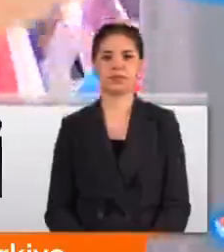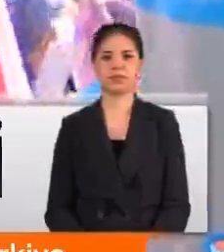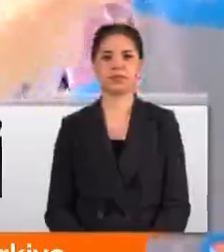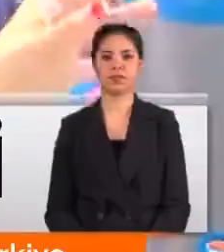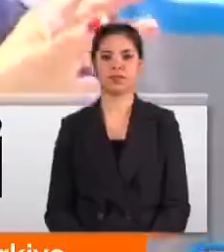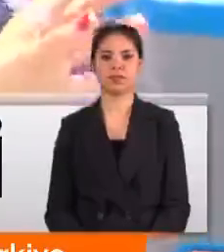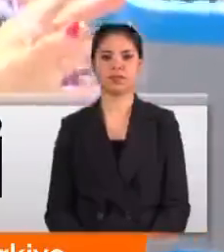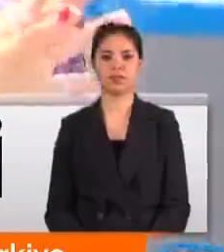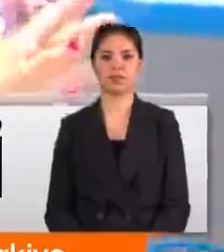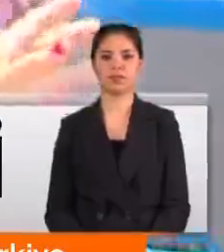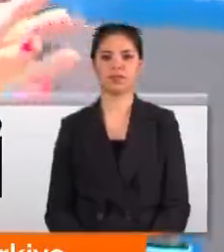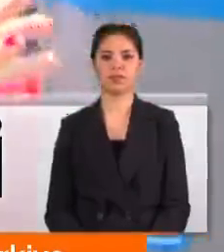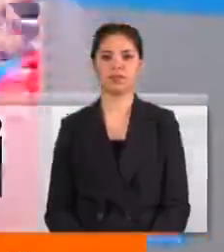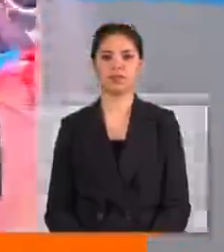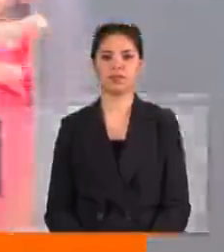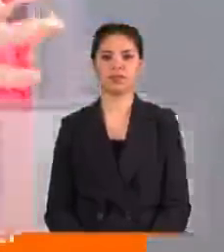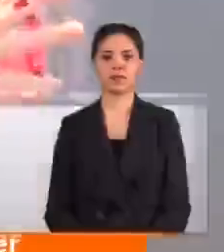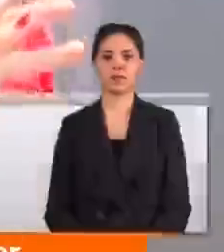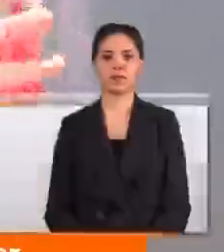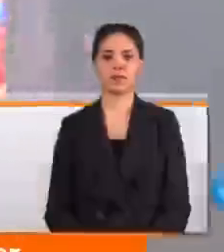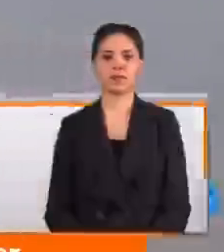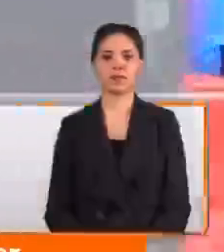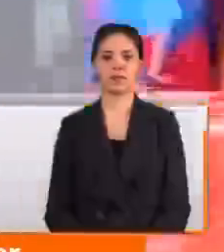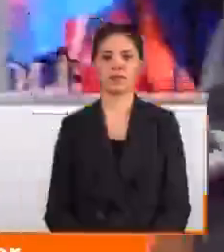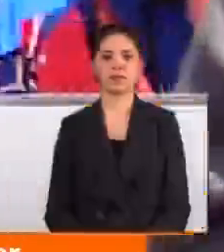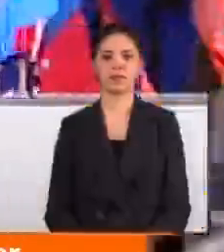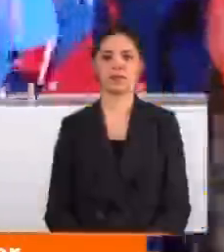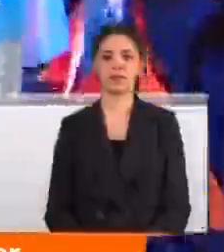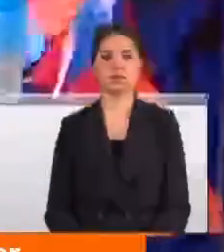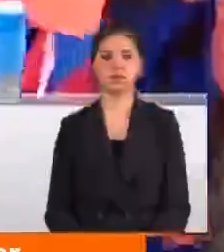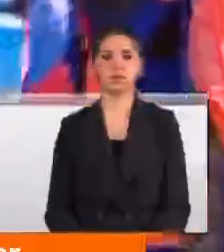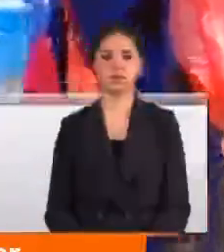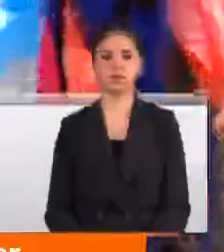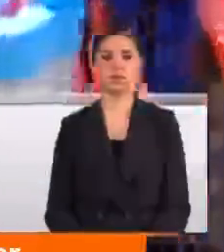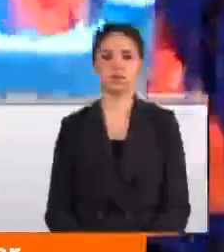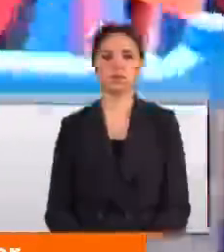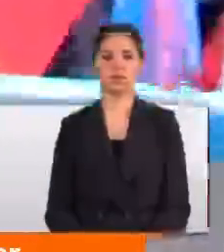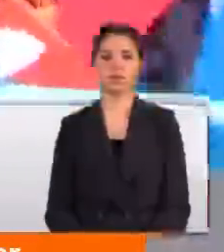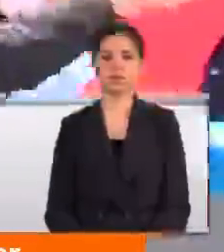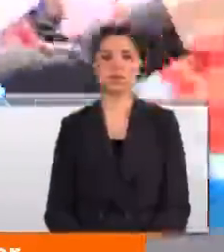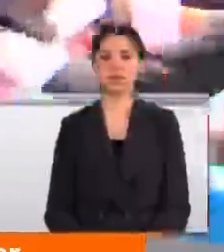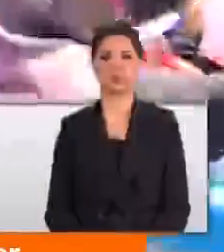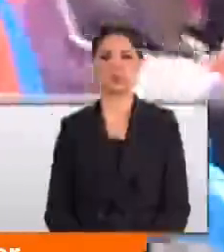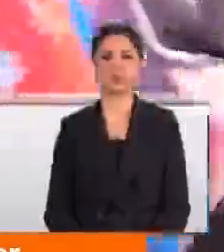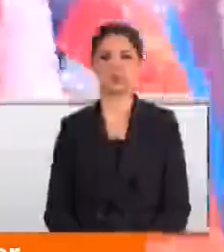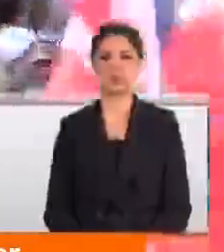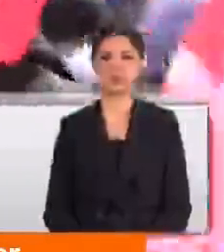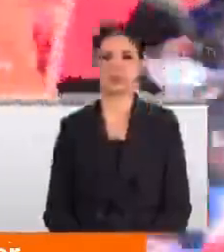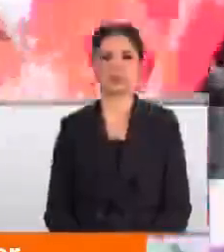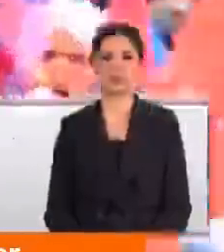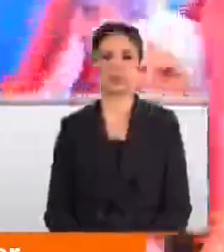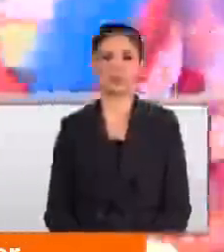haftasında açılış törenine katılmak üzere Antalya'ya gelmişti. Ve artık seçime günler kala Erdoğan bir kez